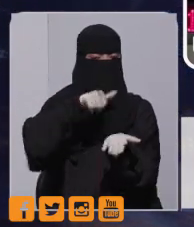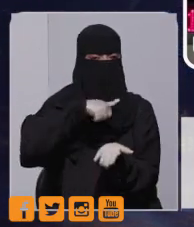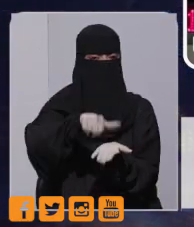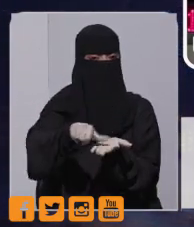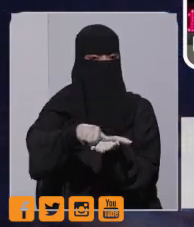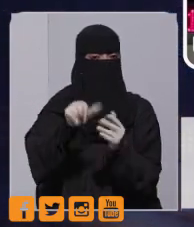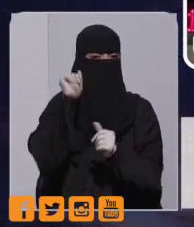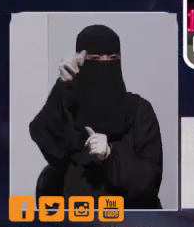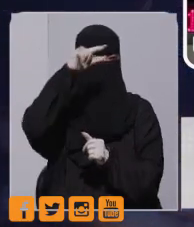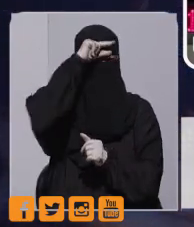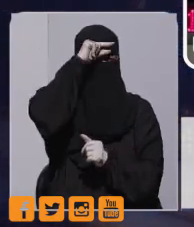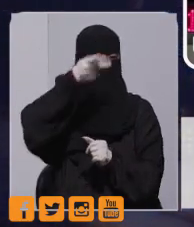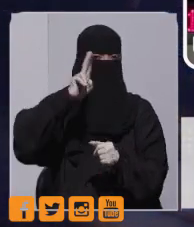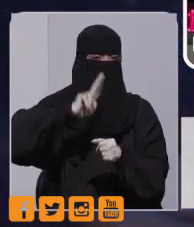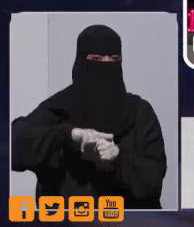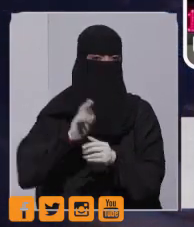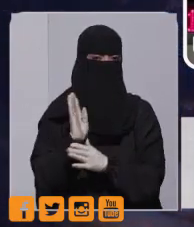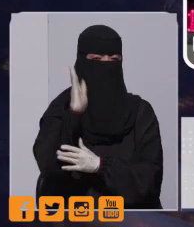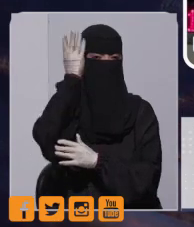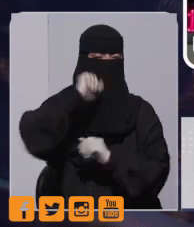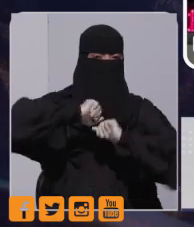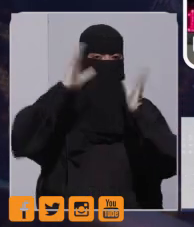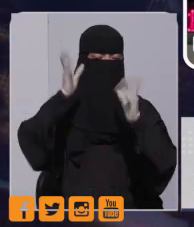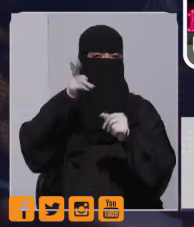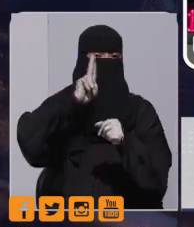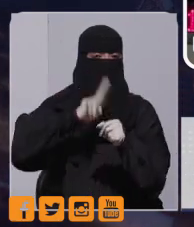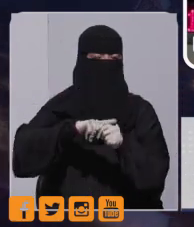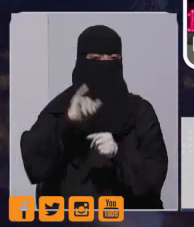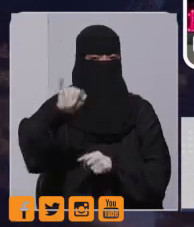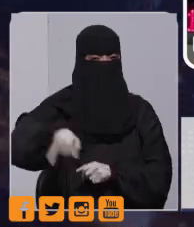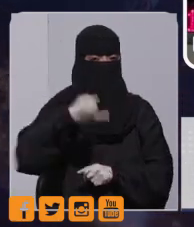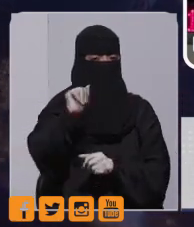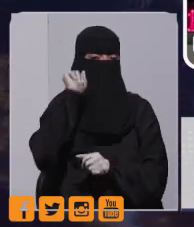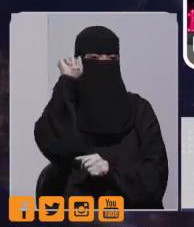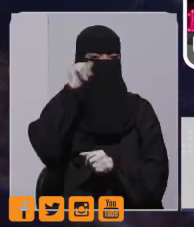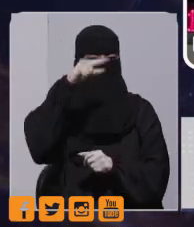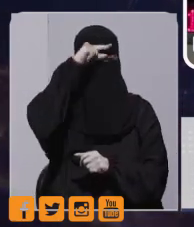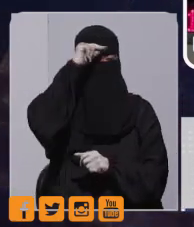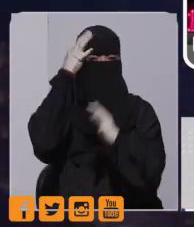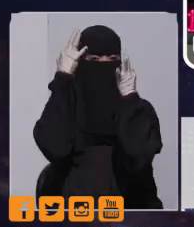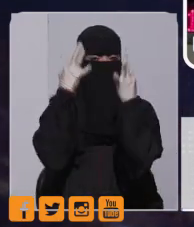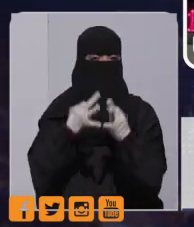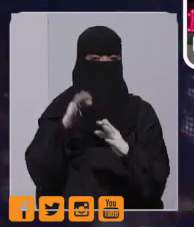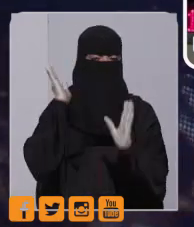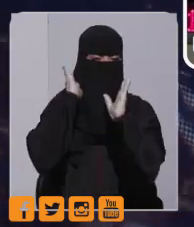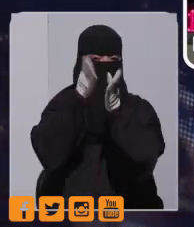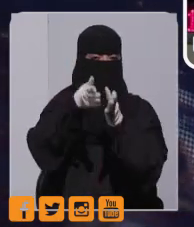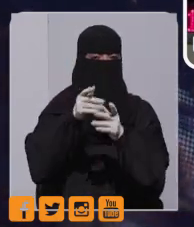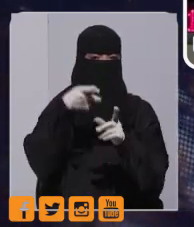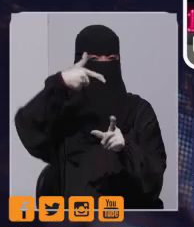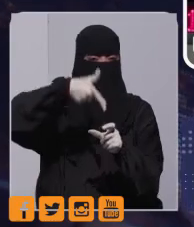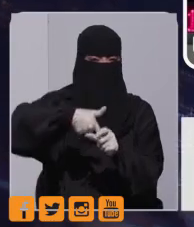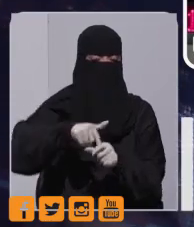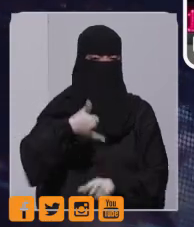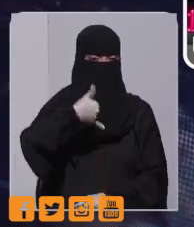ميليشي الى ميليشيا الحوثي ووقود الصواريخ والمسيرات التي تستخدمها ميليشيا الحوثي في ضرب المصالح النفطيه